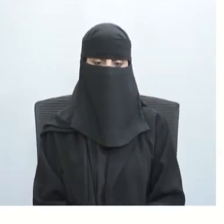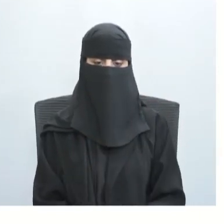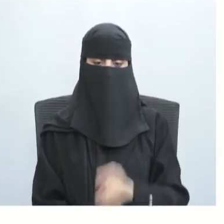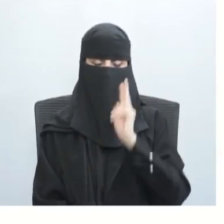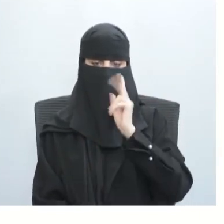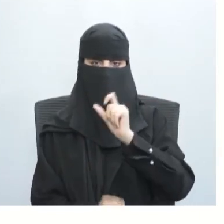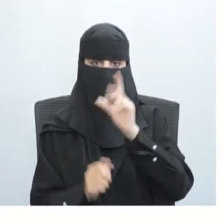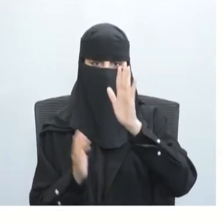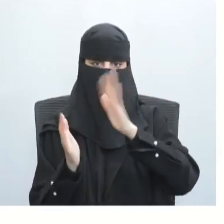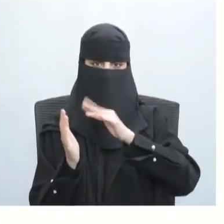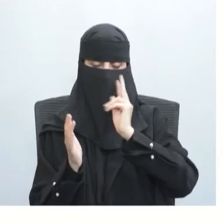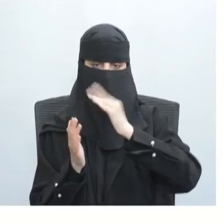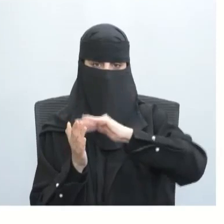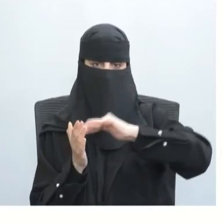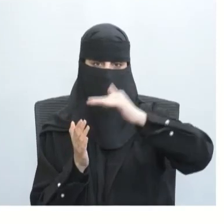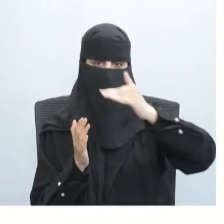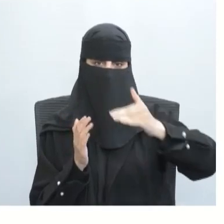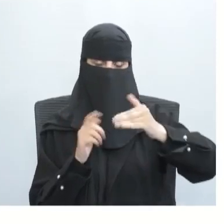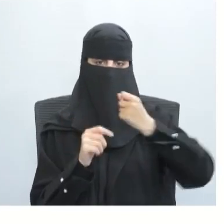نلاحظ ظهور